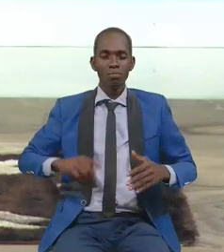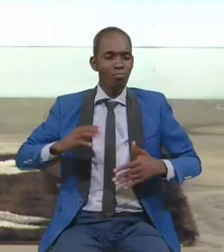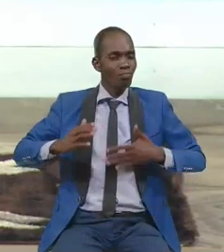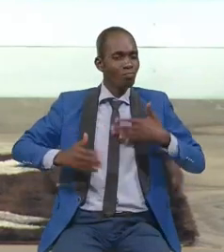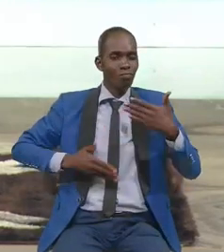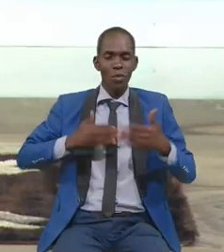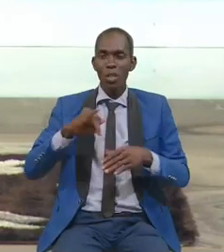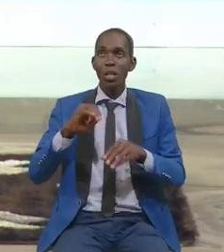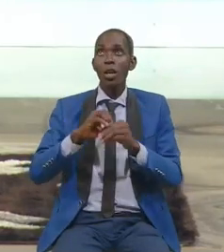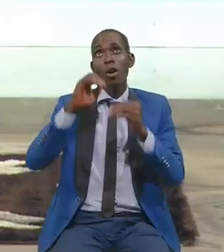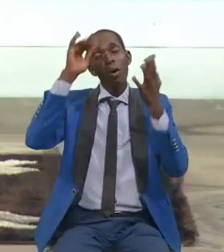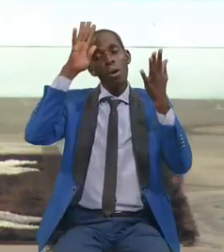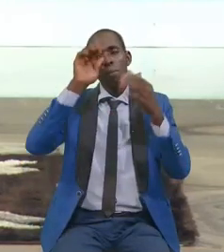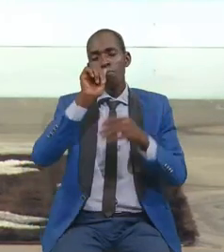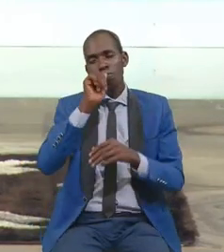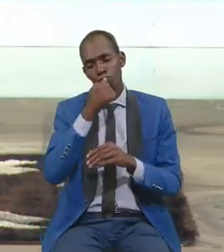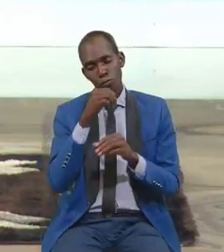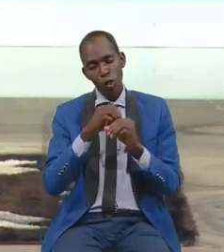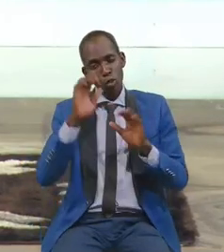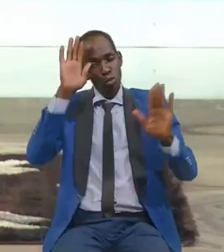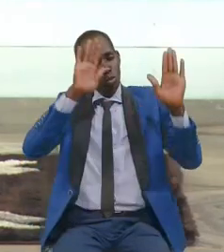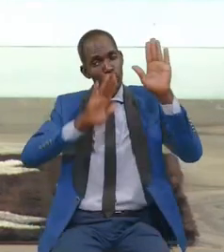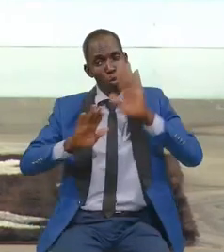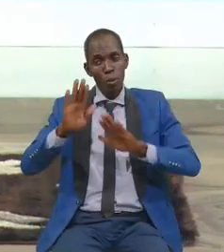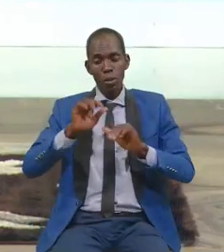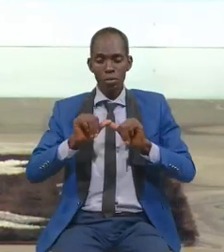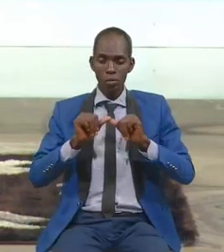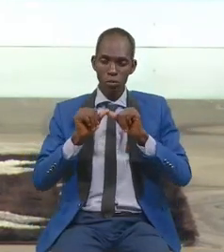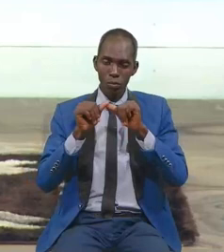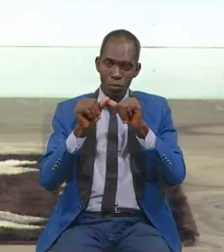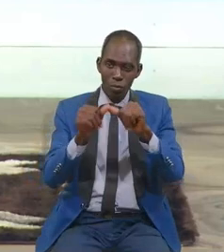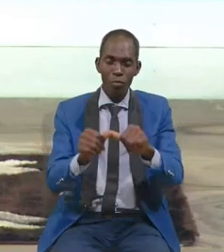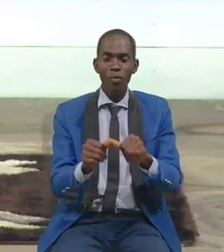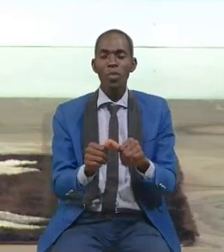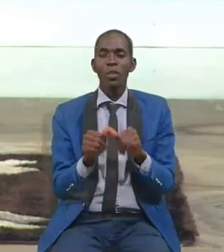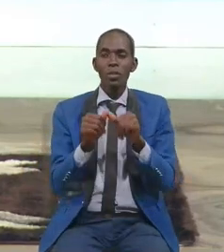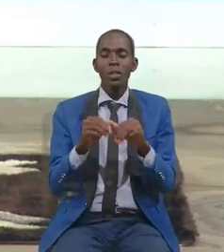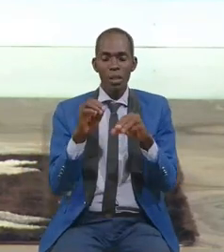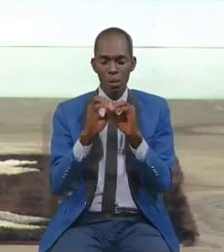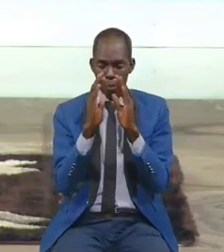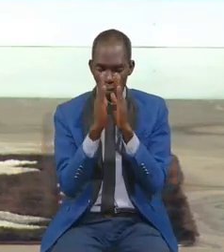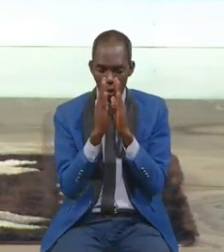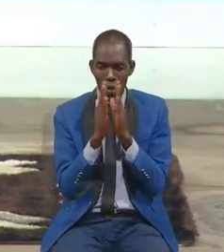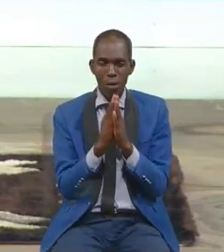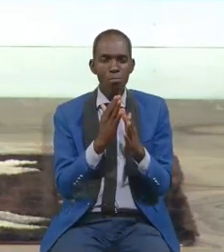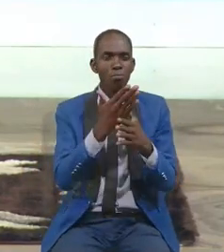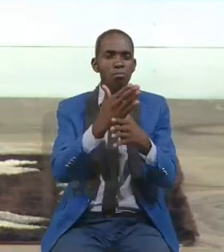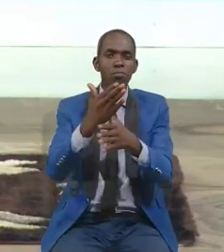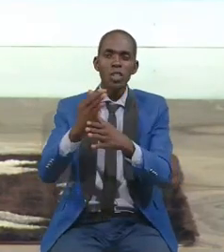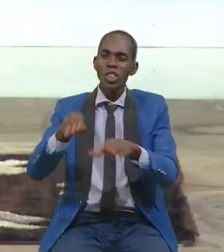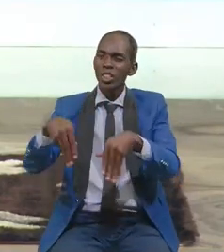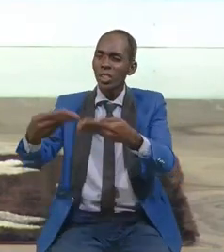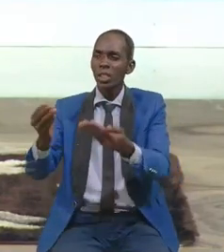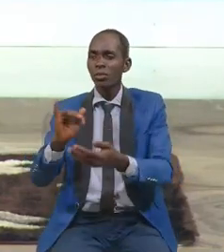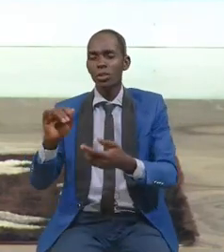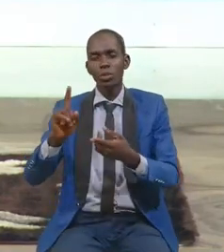espérance, soyez patients dans l'affliction, persévérez dans la prière. Pourvoyez aux besoins des saints.